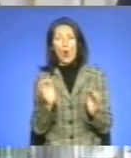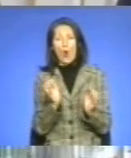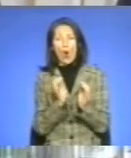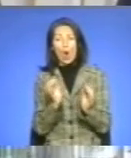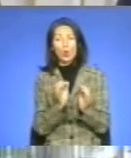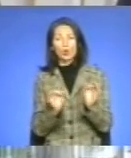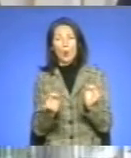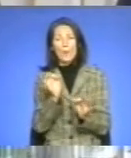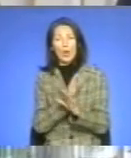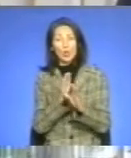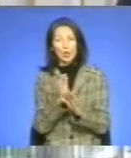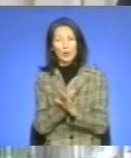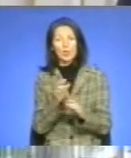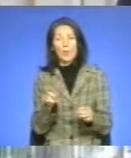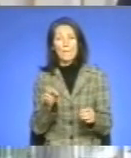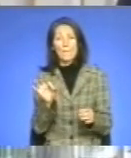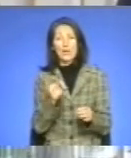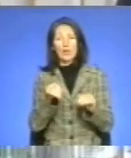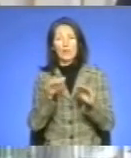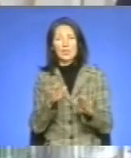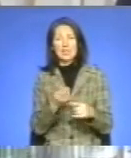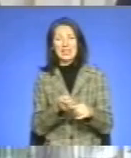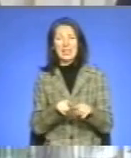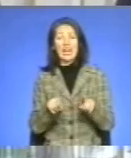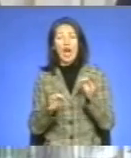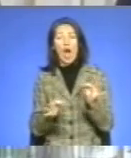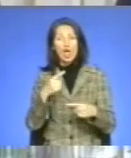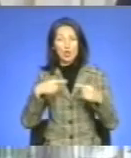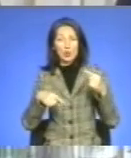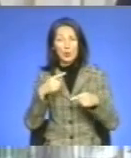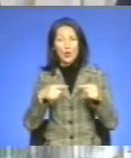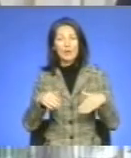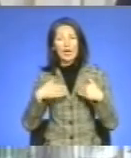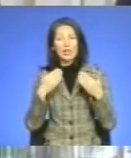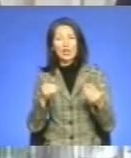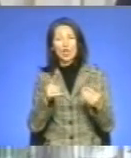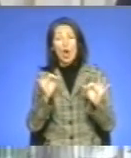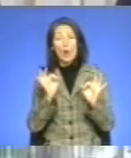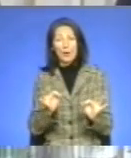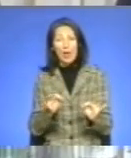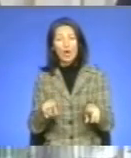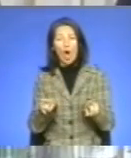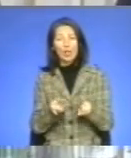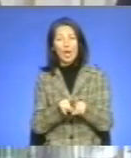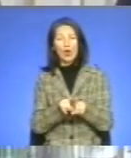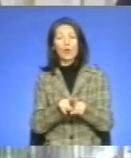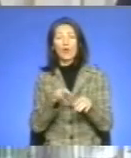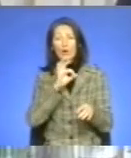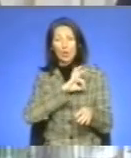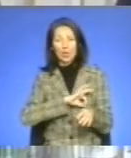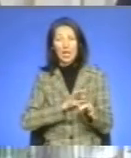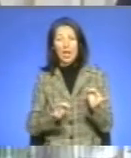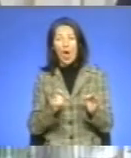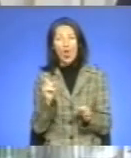природного середовища при вирішенні даної категорії спорів та рекомендацій щодо правильного та однакового застосування господарськими судами норм